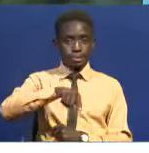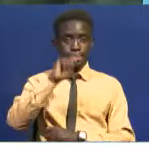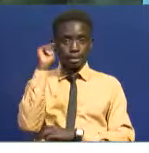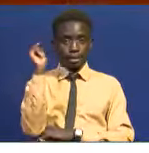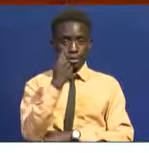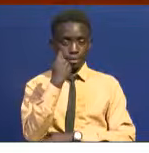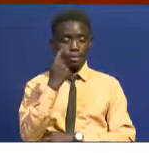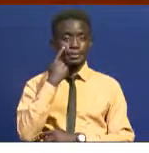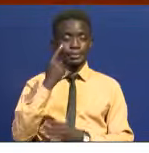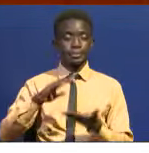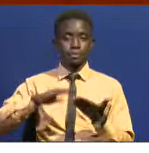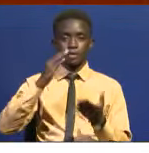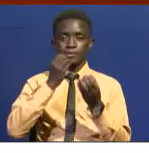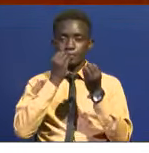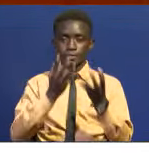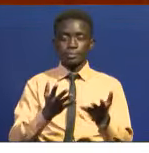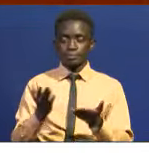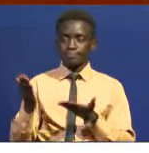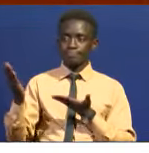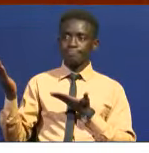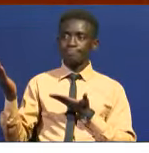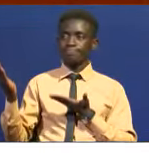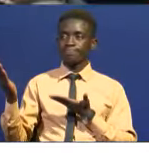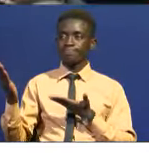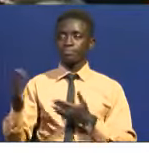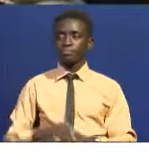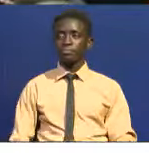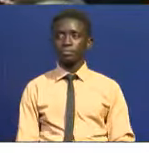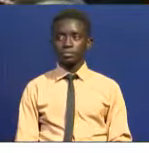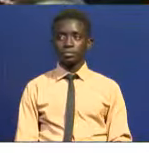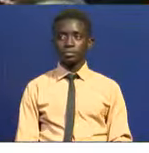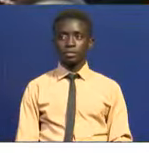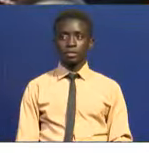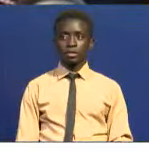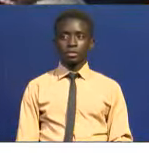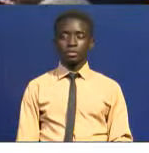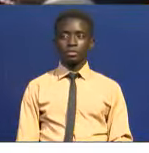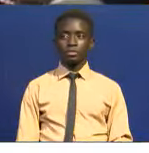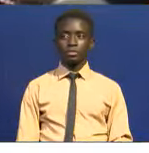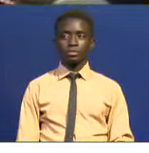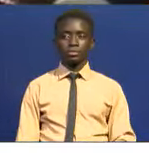zaidi. My water. Go ahead.